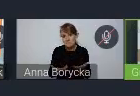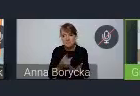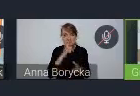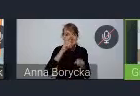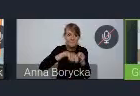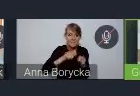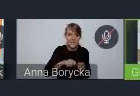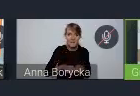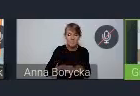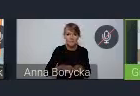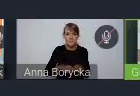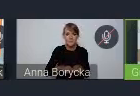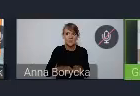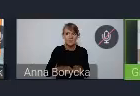ostatnie